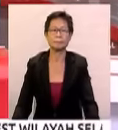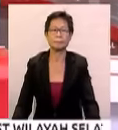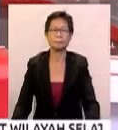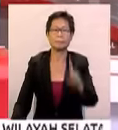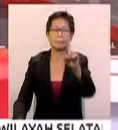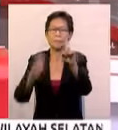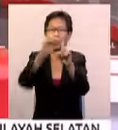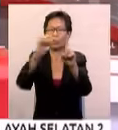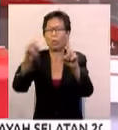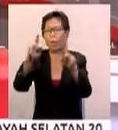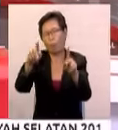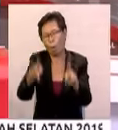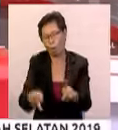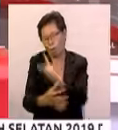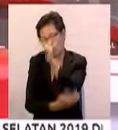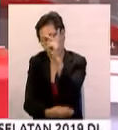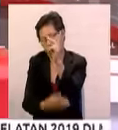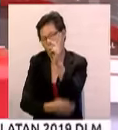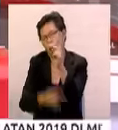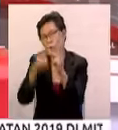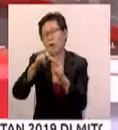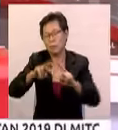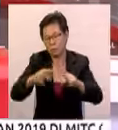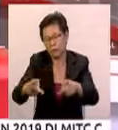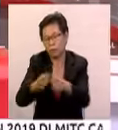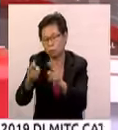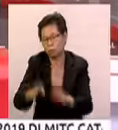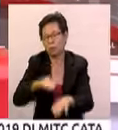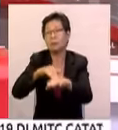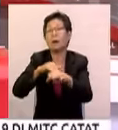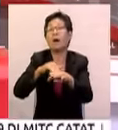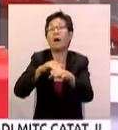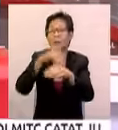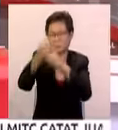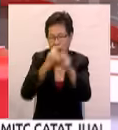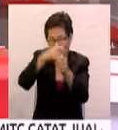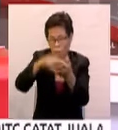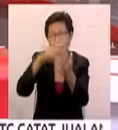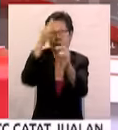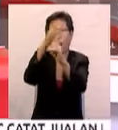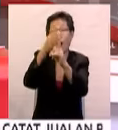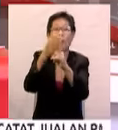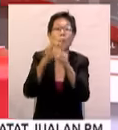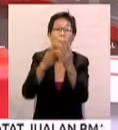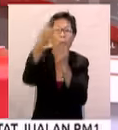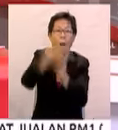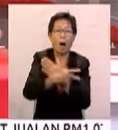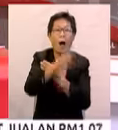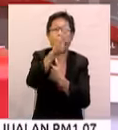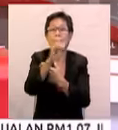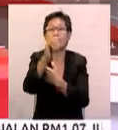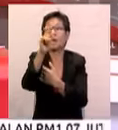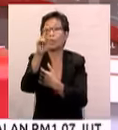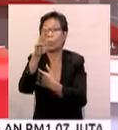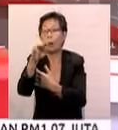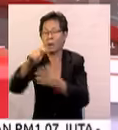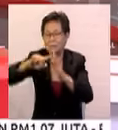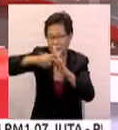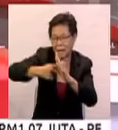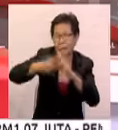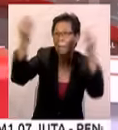Seratus orang asnaf akan dibangunkan sebagai usahawan baru tahun ini. Itu sasaran program Tunas Usahawan Baitul Mal yang